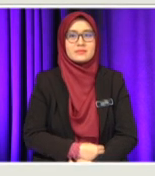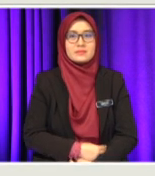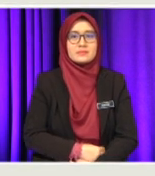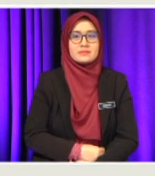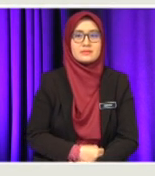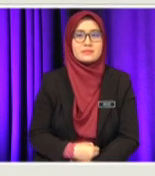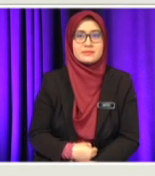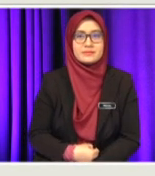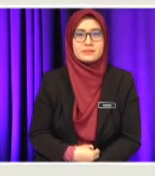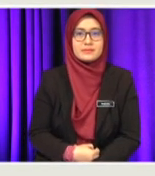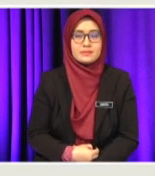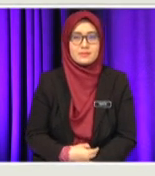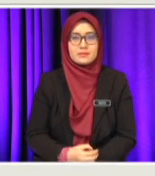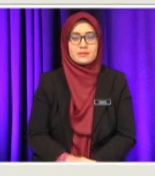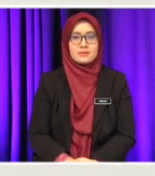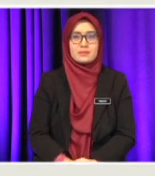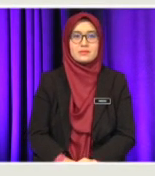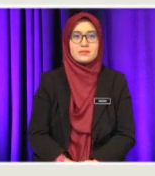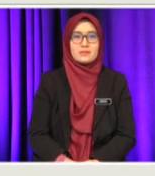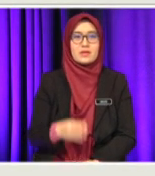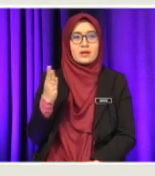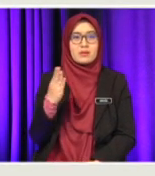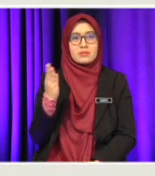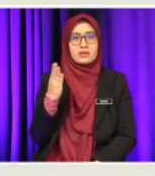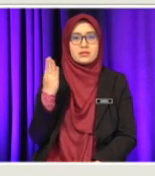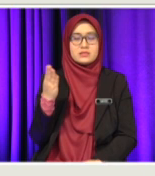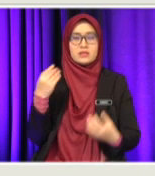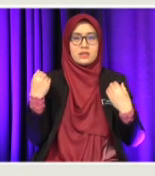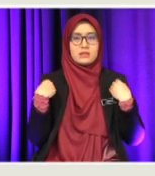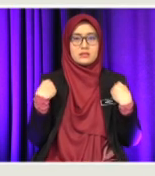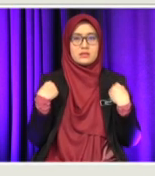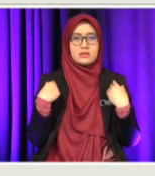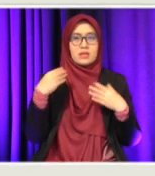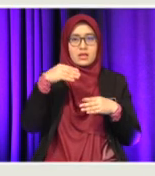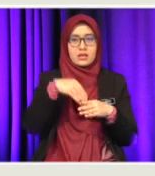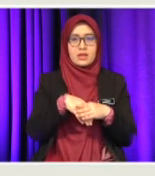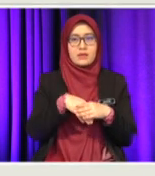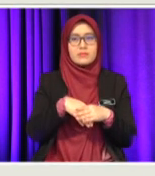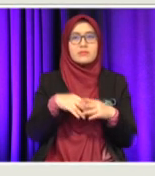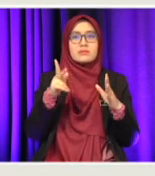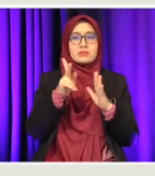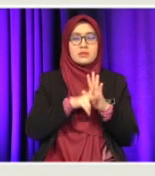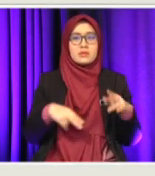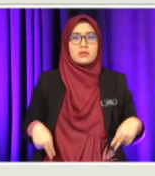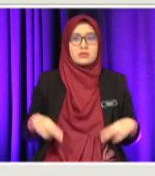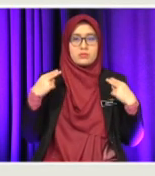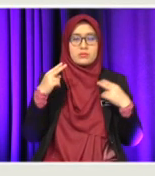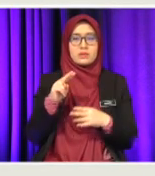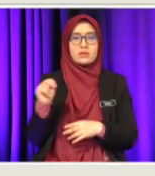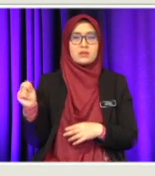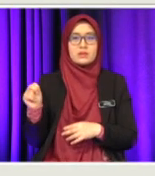yang memang biasa berlaku dalam kehidupan kita Oke jadi kita bagi satu situasi di mana gelap arbiti sekolah